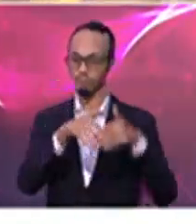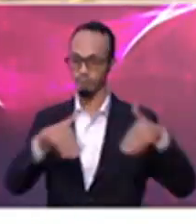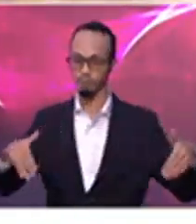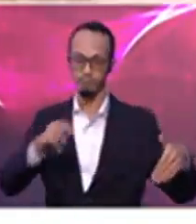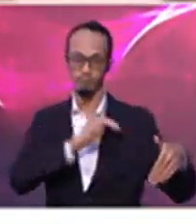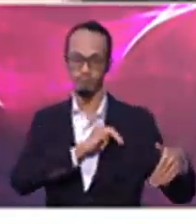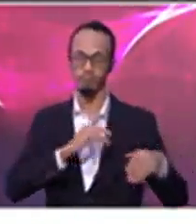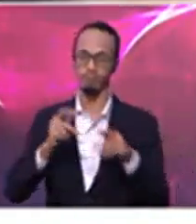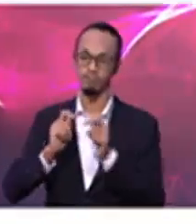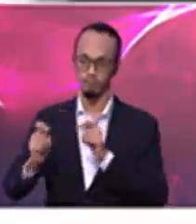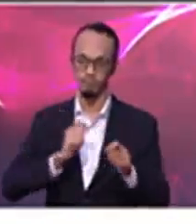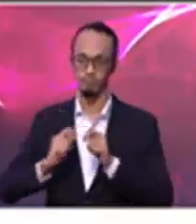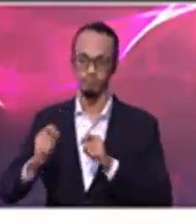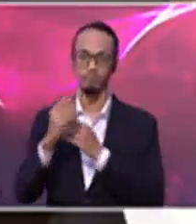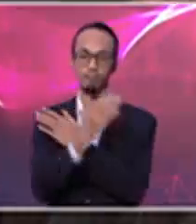yang